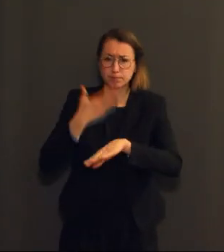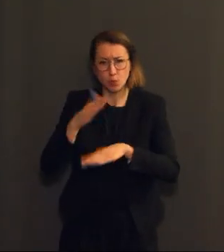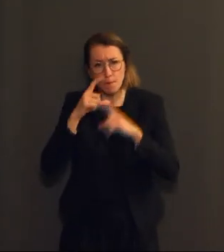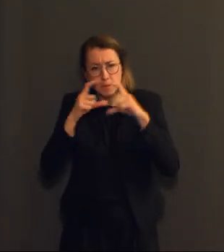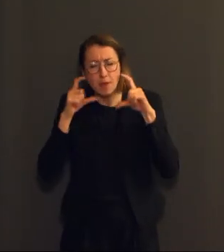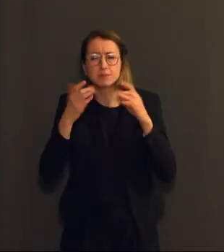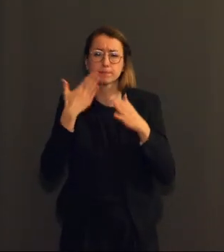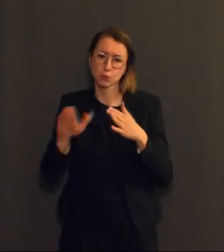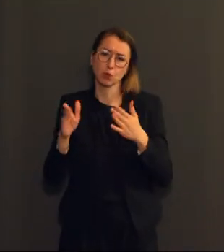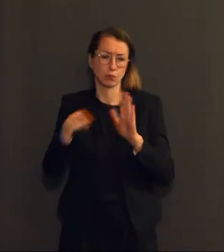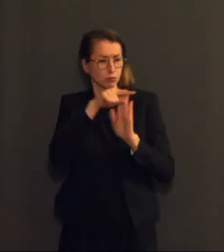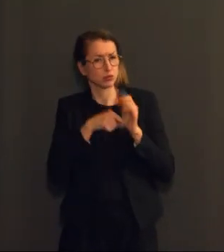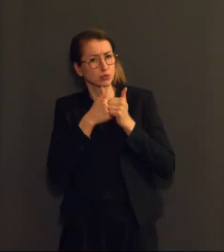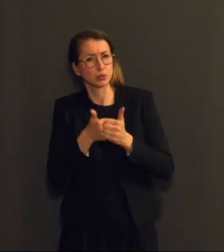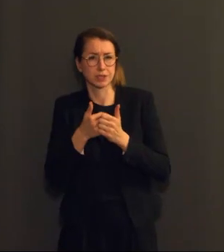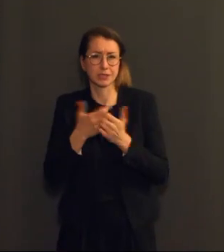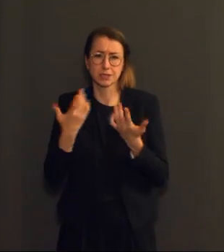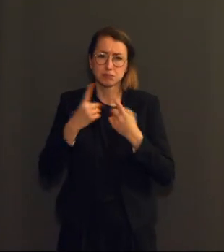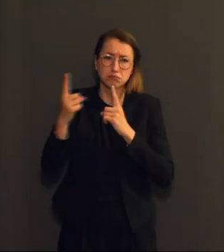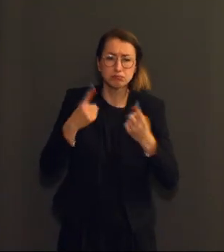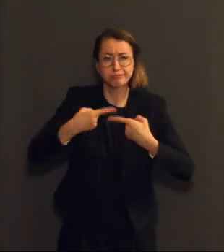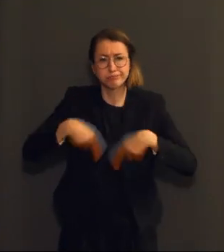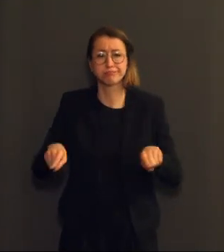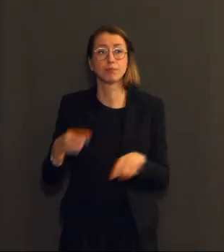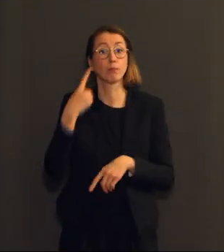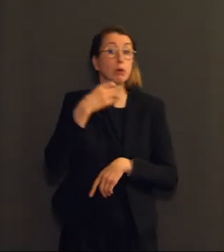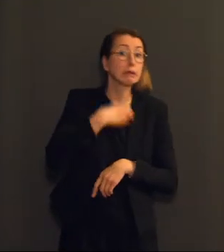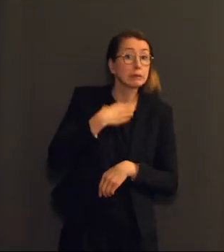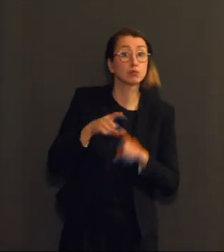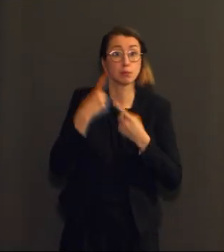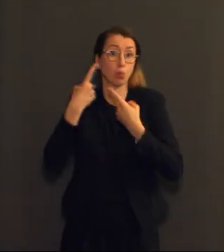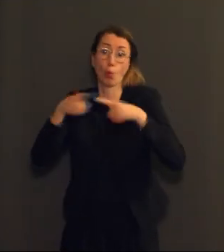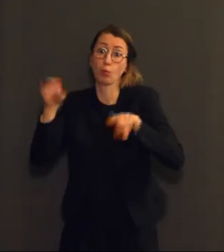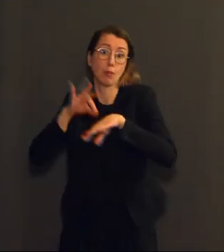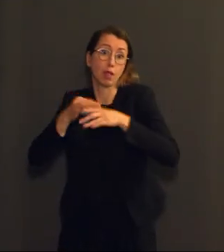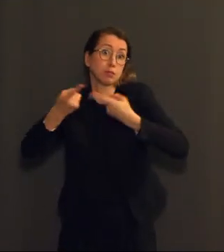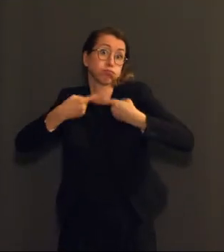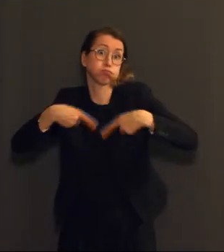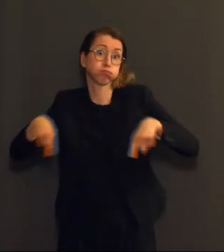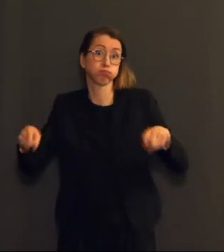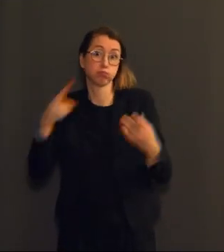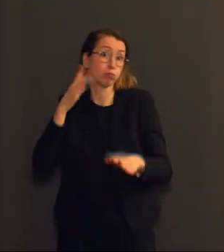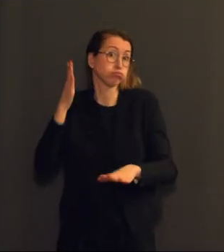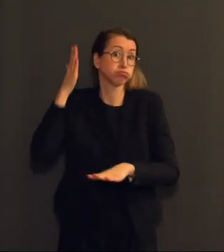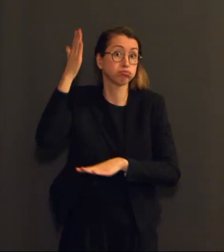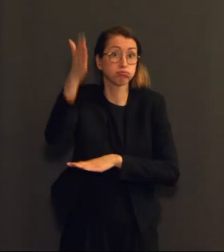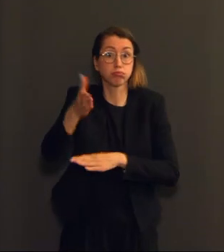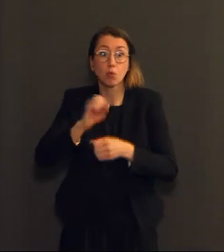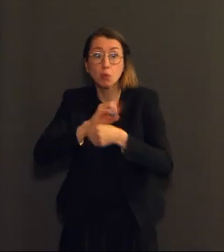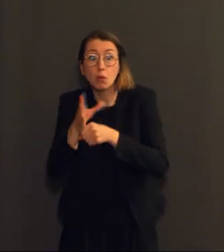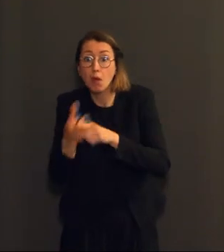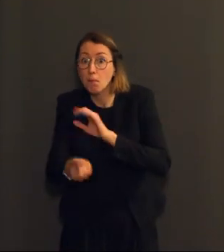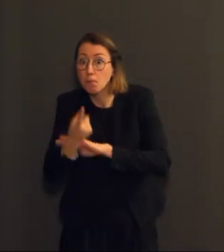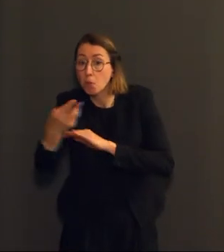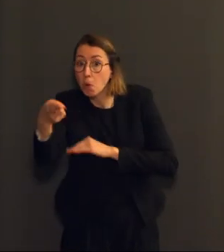cas pour la grippe, comme ça pourrait être le cas pour des résurgences du coronavirus dans le futur, s'il venait à certains moments à ne